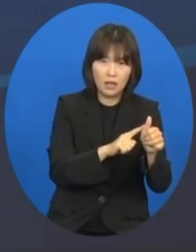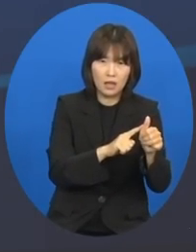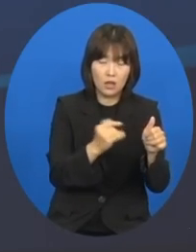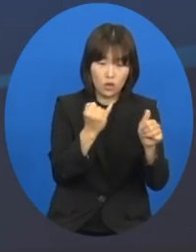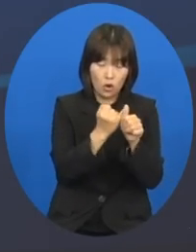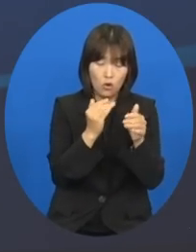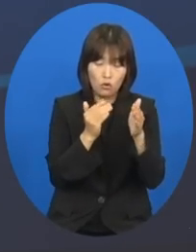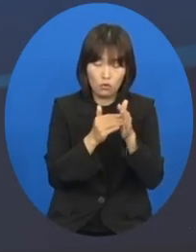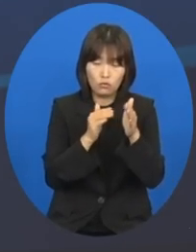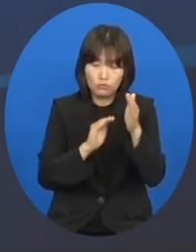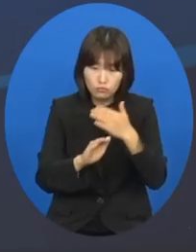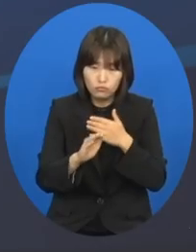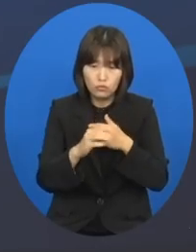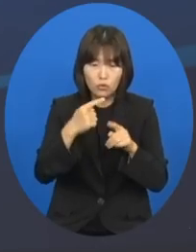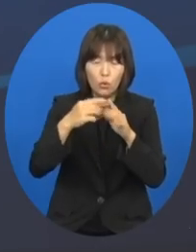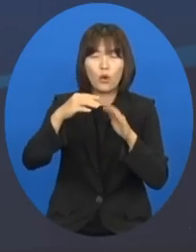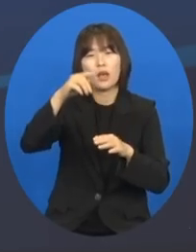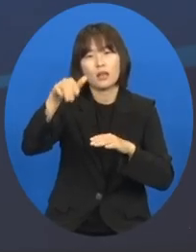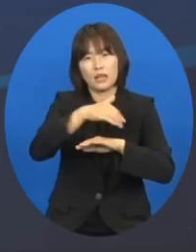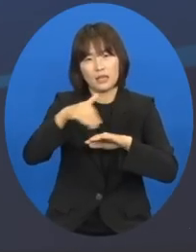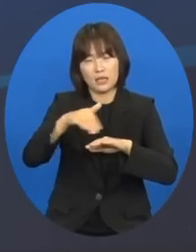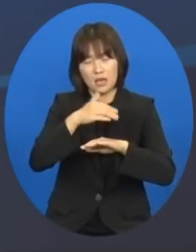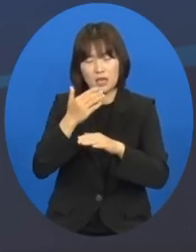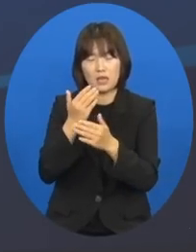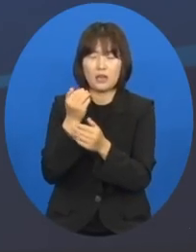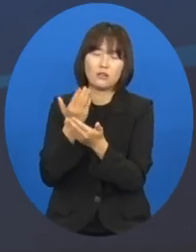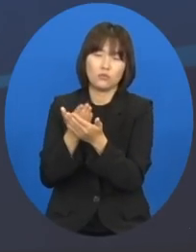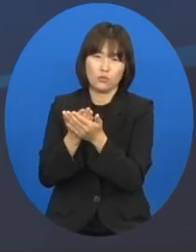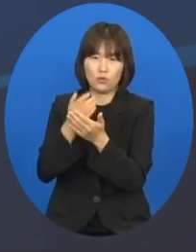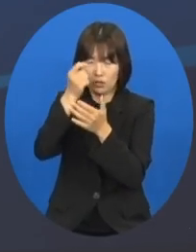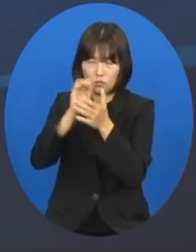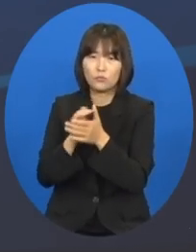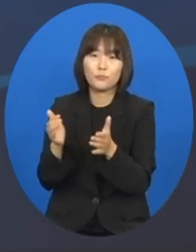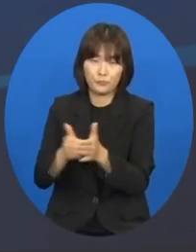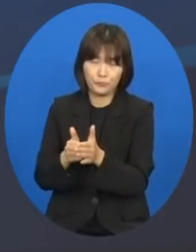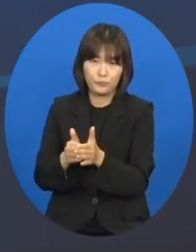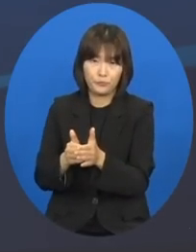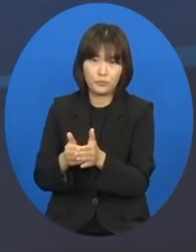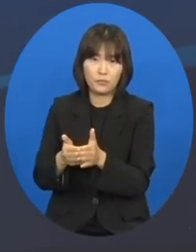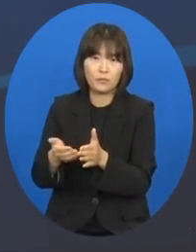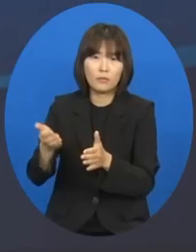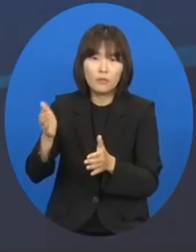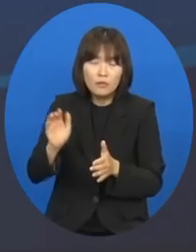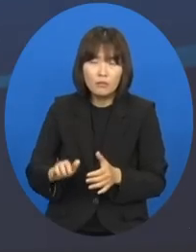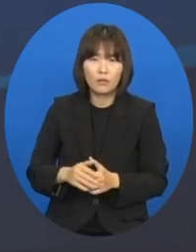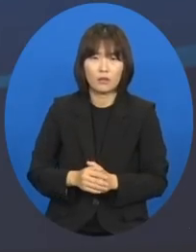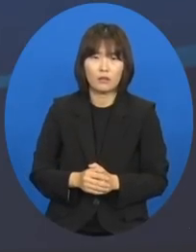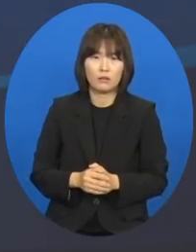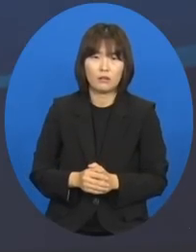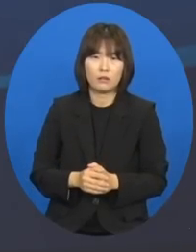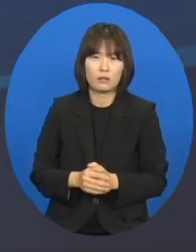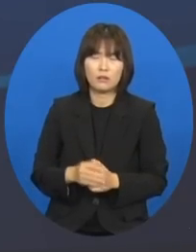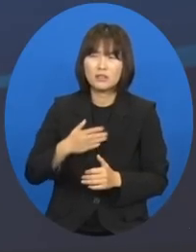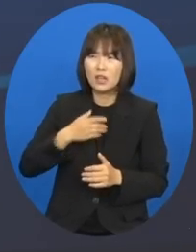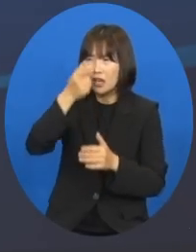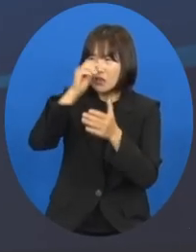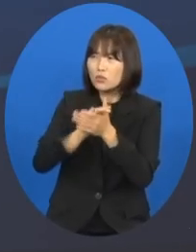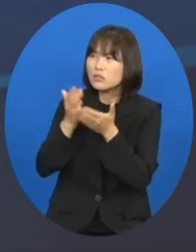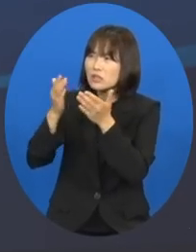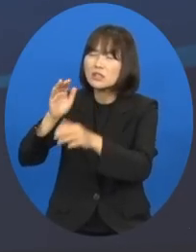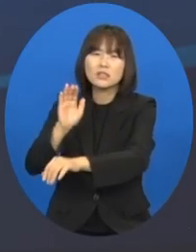그렇게 기도했었습니다네 그러시군요 그런데 제가 기도를 잘못한 것 같습니다